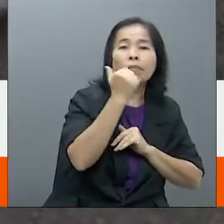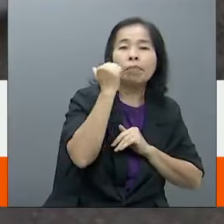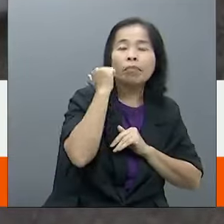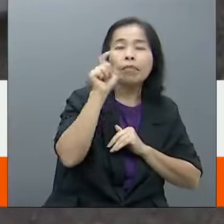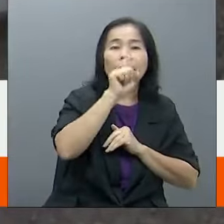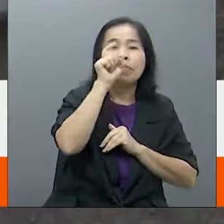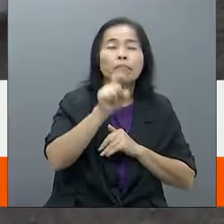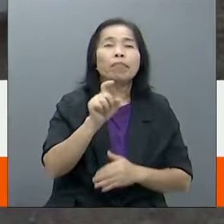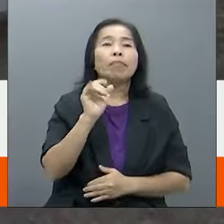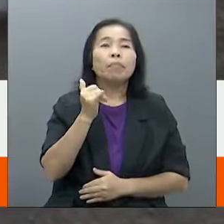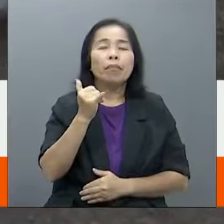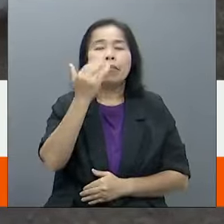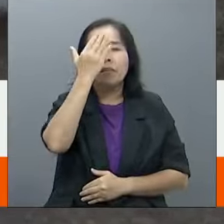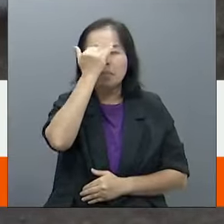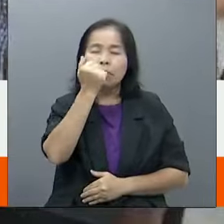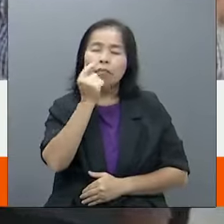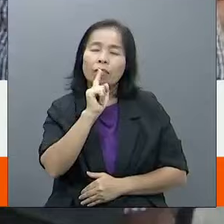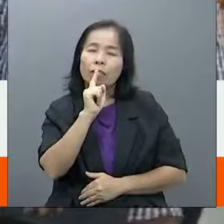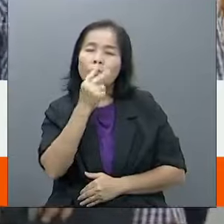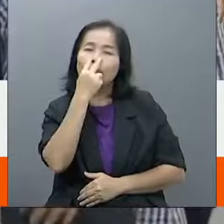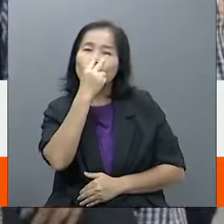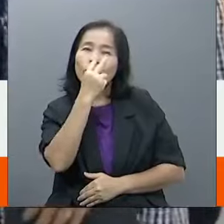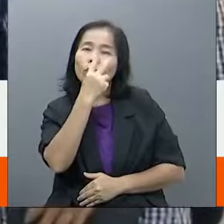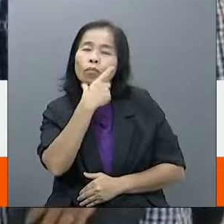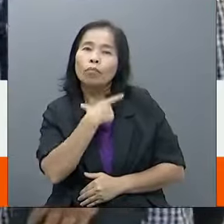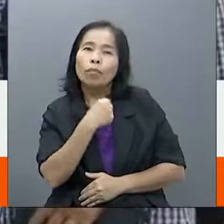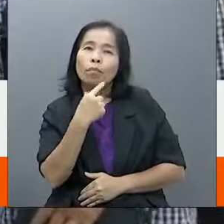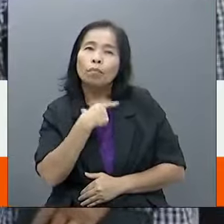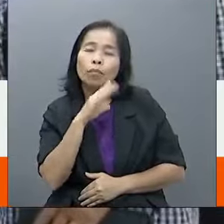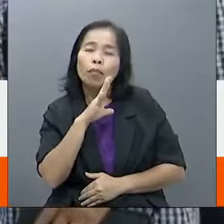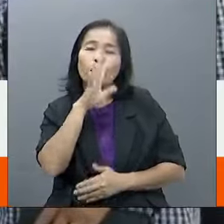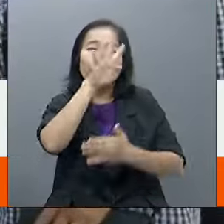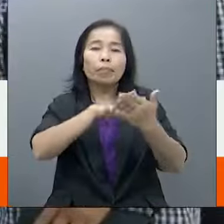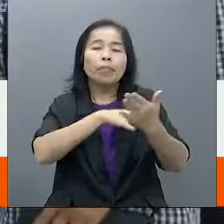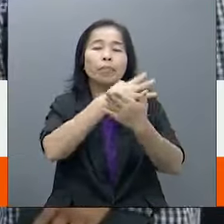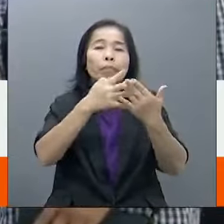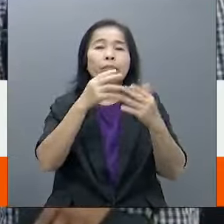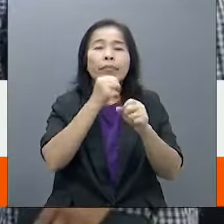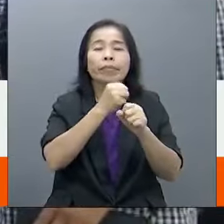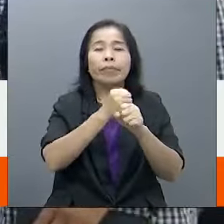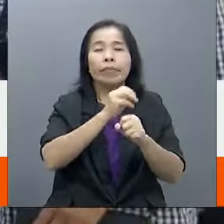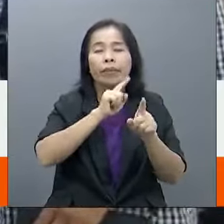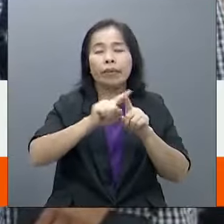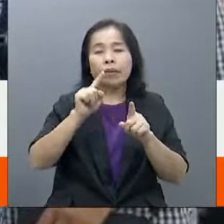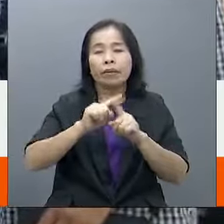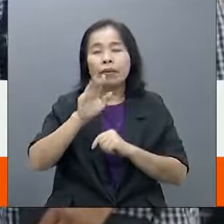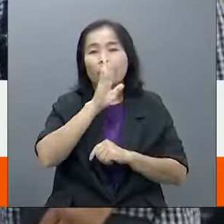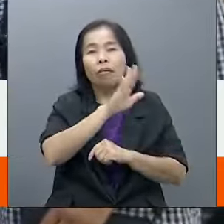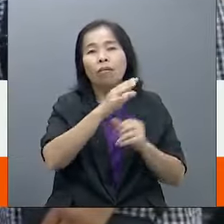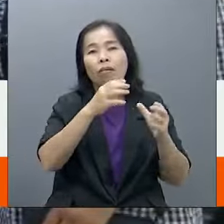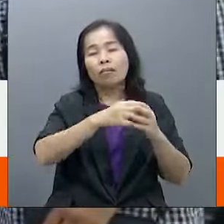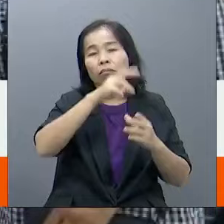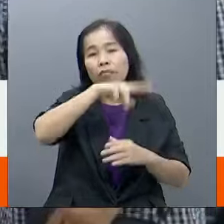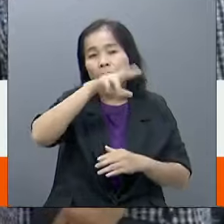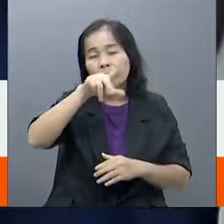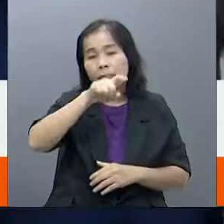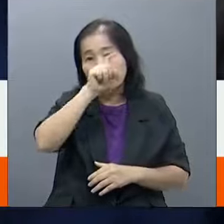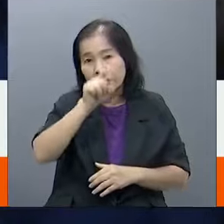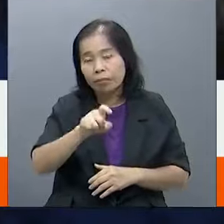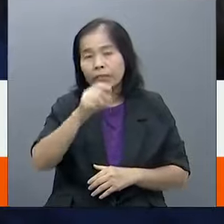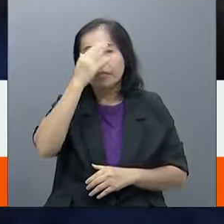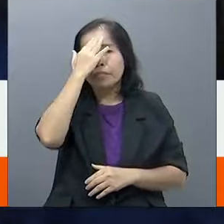ใจแต่นโยบายประชานิยมในตอนนั้นหรือว่าโครงการสำคัญที่เกิดขึ้นที่เชียงใหม่หลายสถานที่ที่คุณทักษิณเลือกไปเยือนนะ